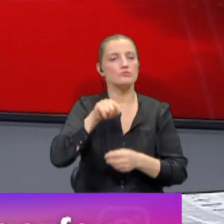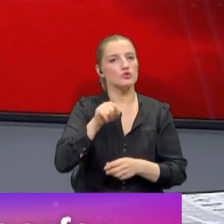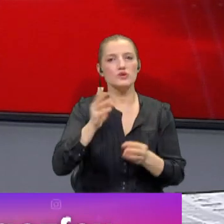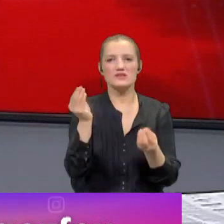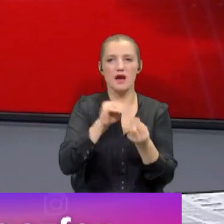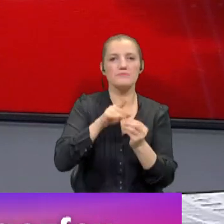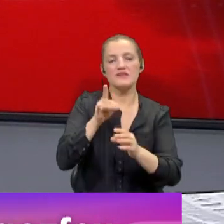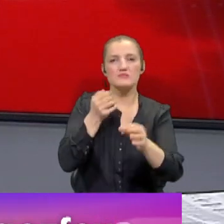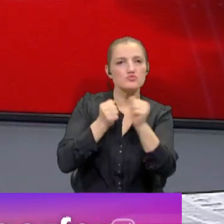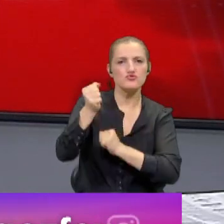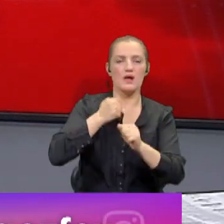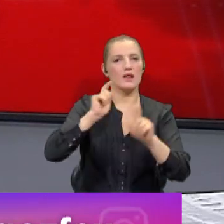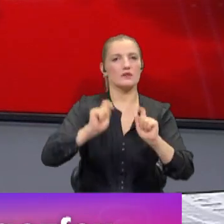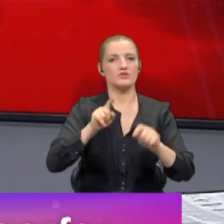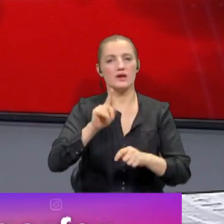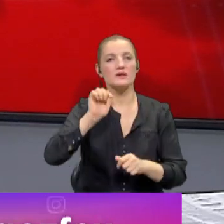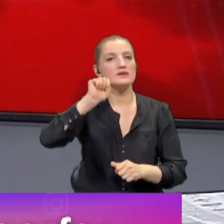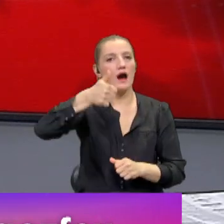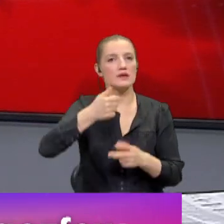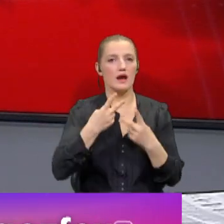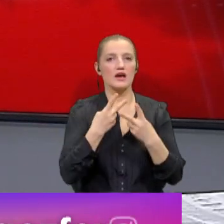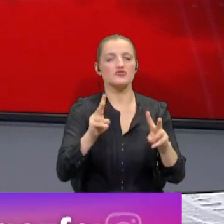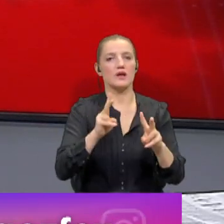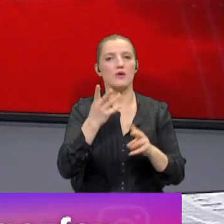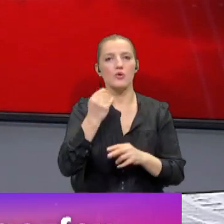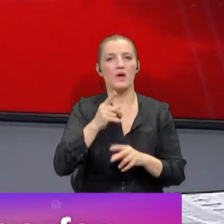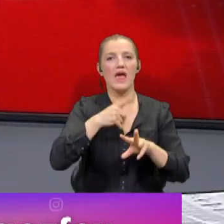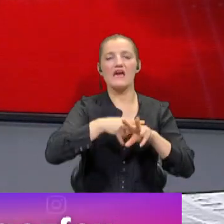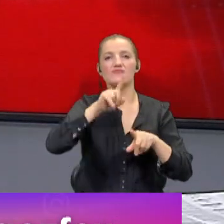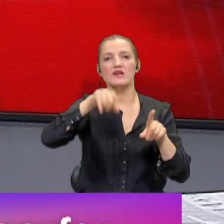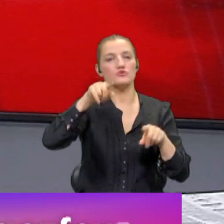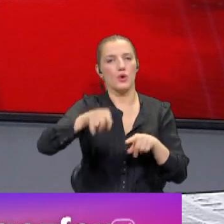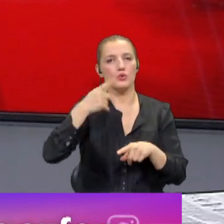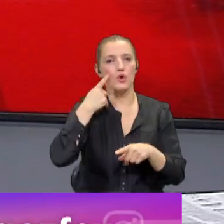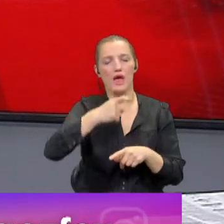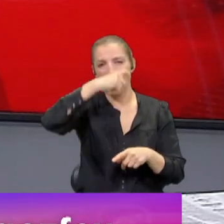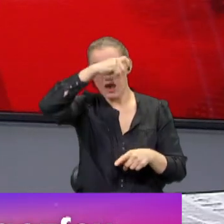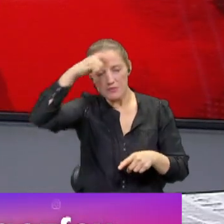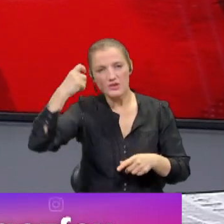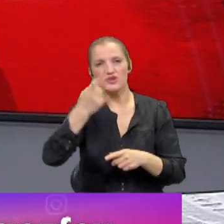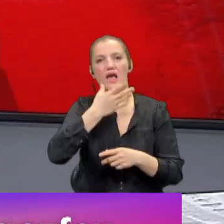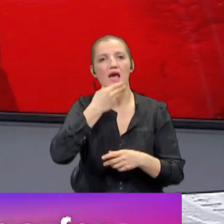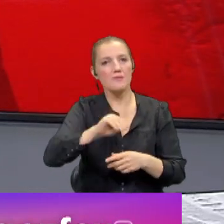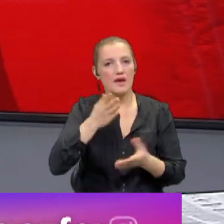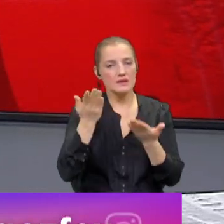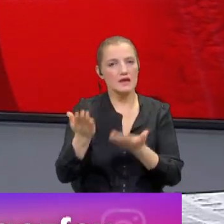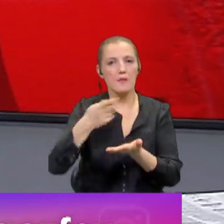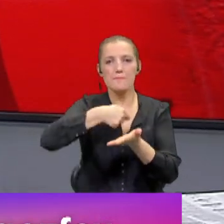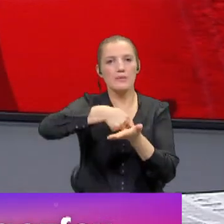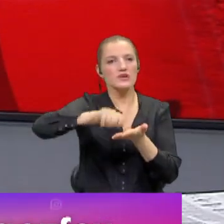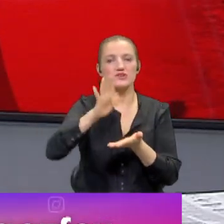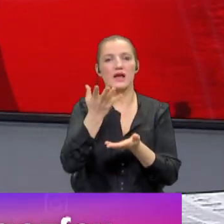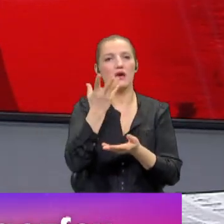nasıl başa çıkacağız Yarın açıklama bu enflasyon rakamları emekçinin emeklinin acaba